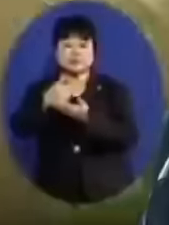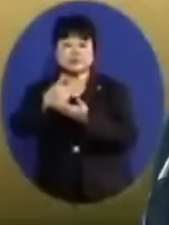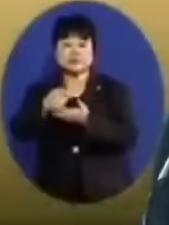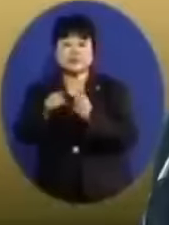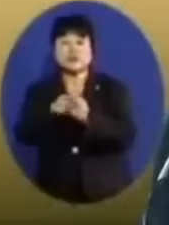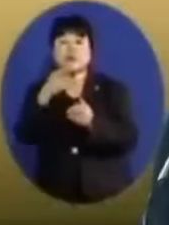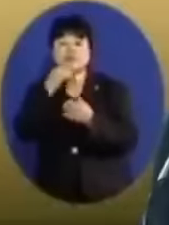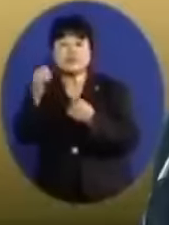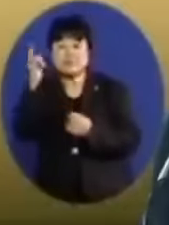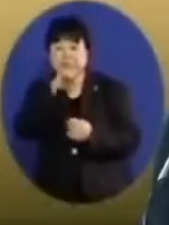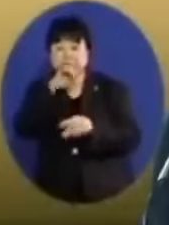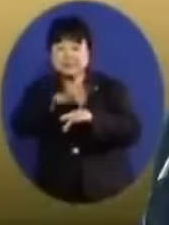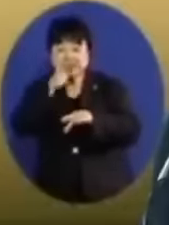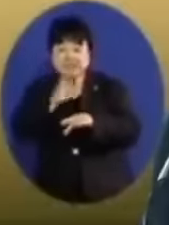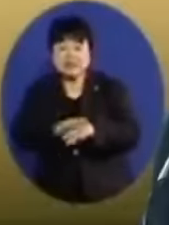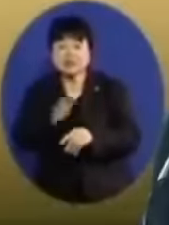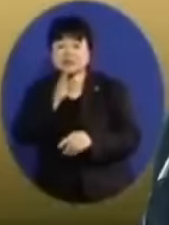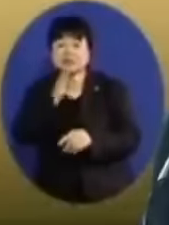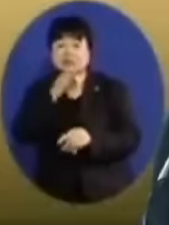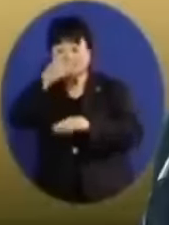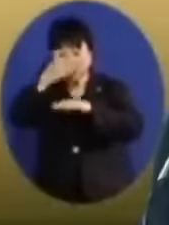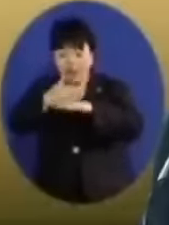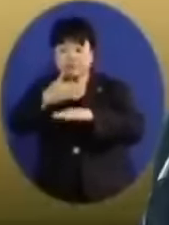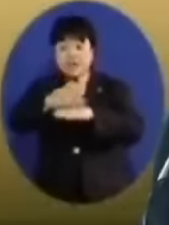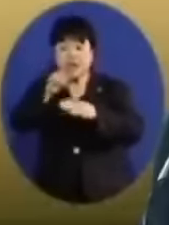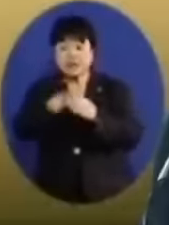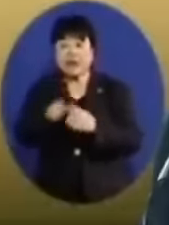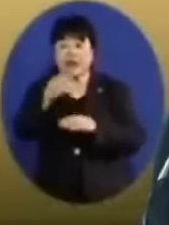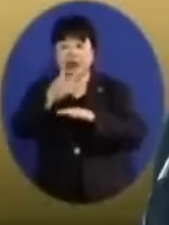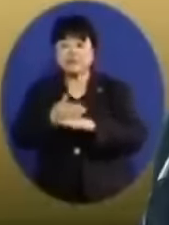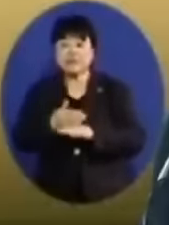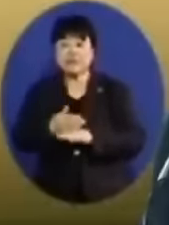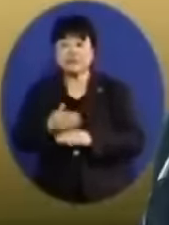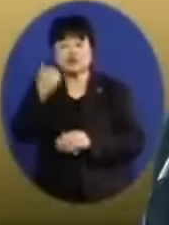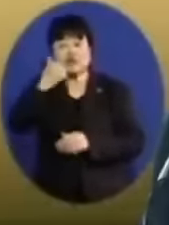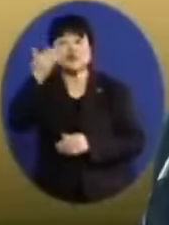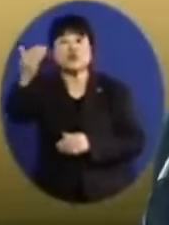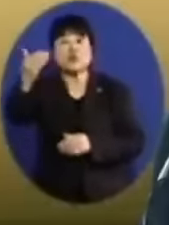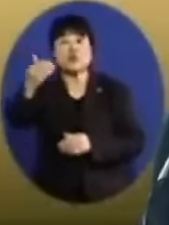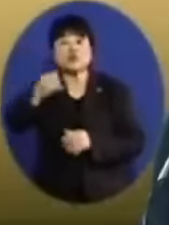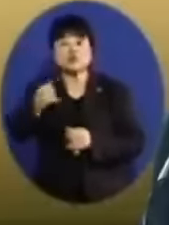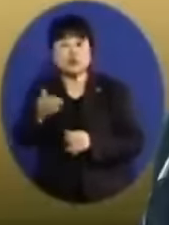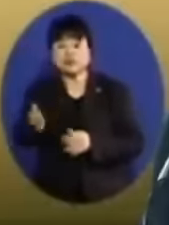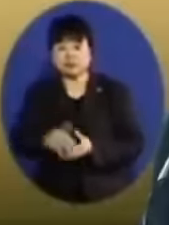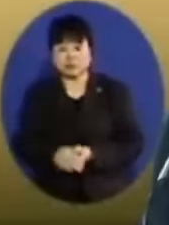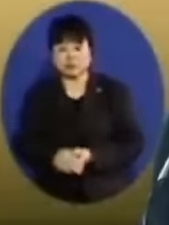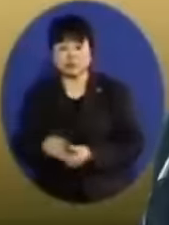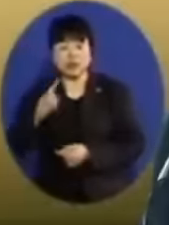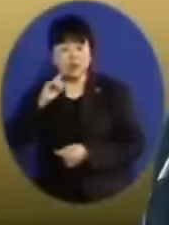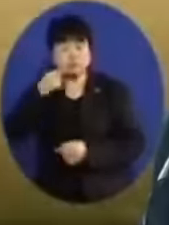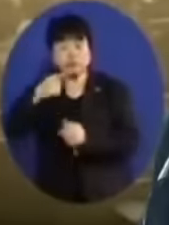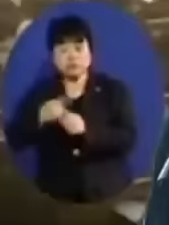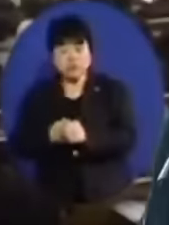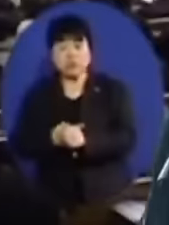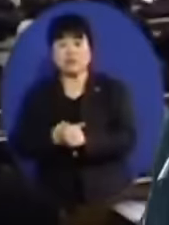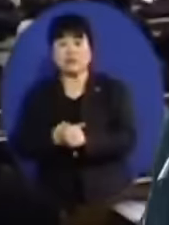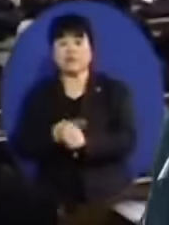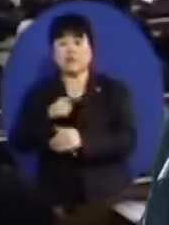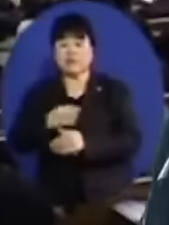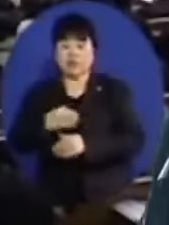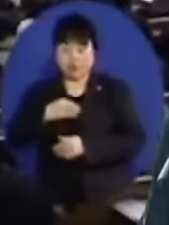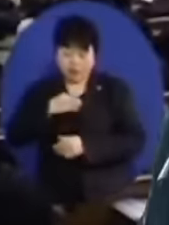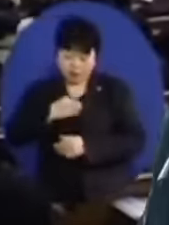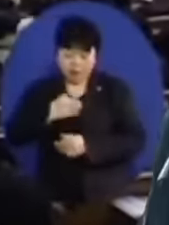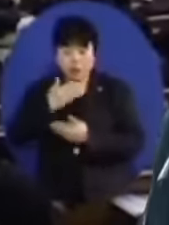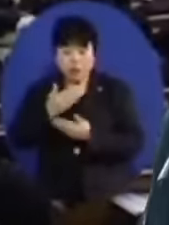나쁜 순간은 그가 진실로 감사해야 할 때 감사할 대상이 없다는 것입니다. 아름다운 자연을 바라보고 마음이